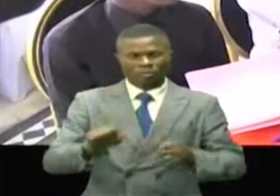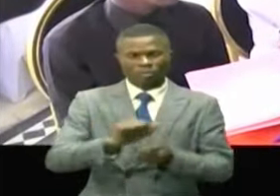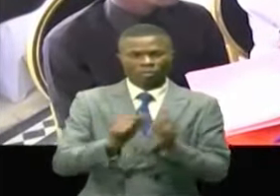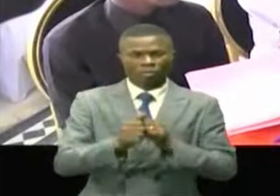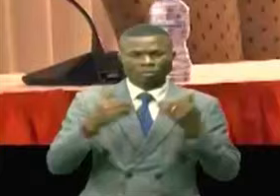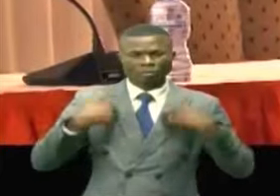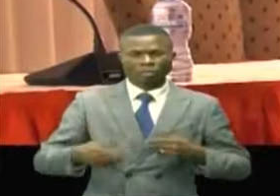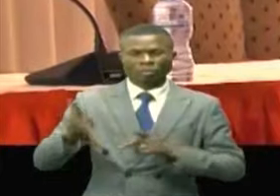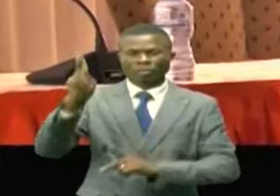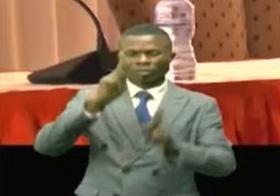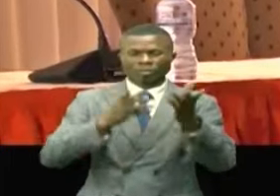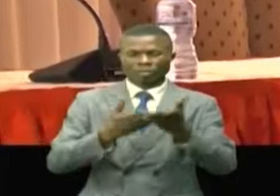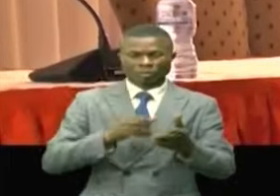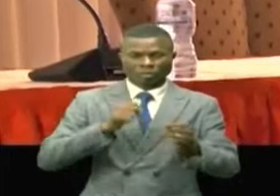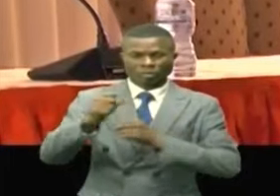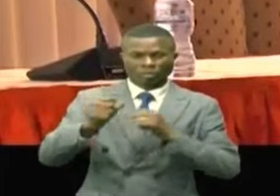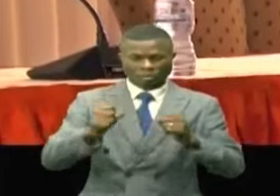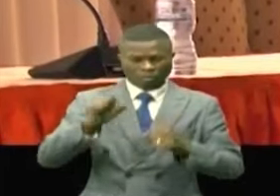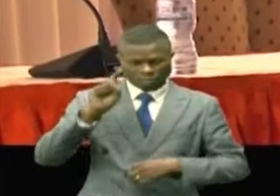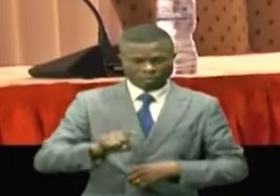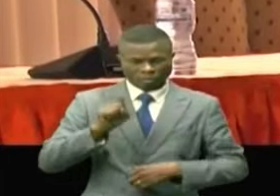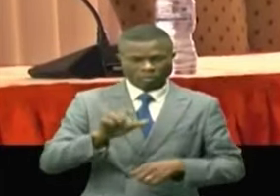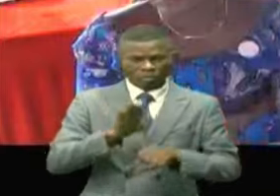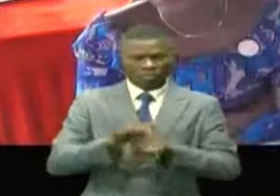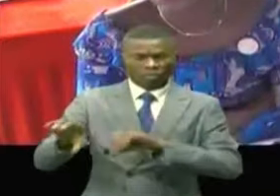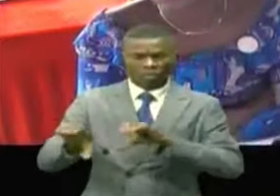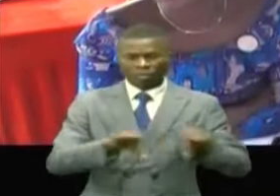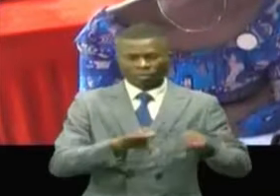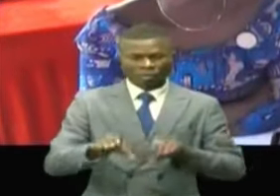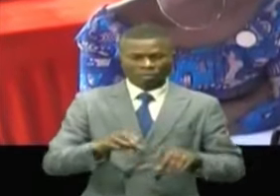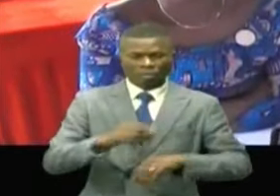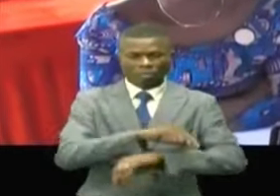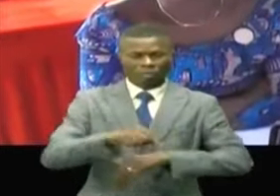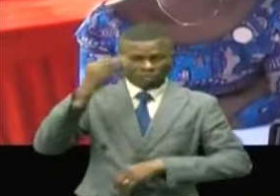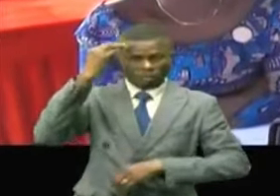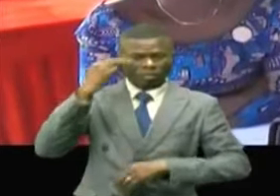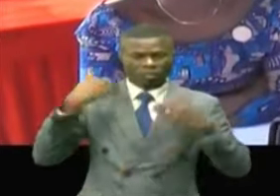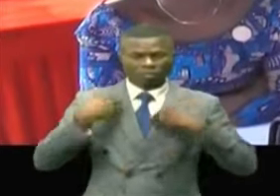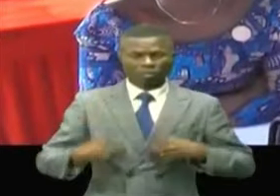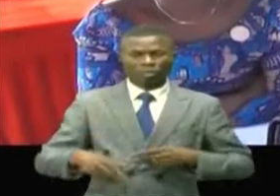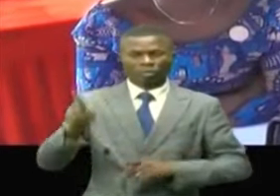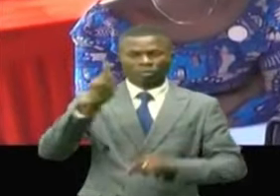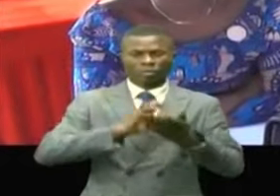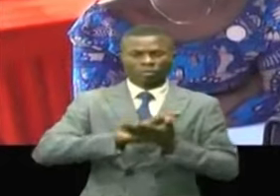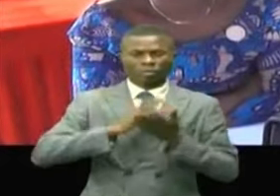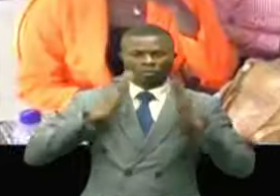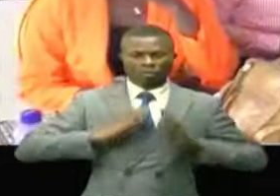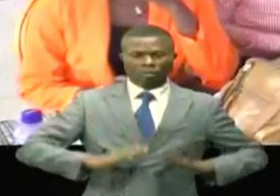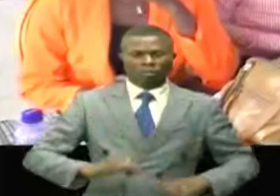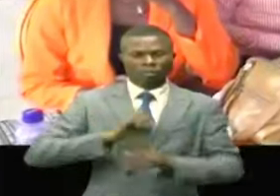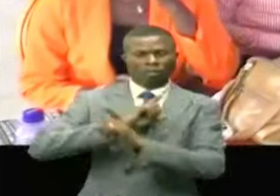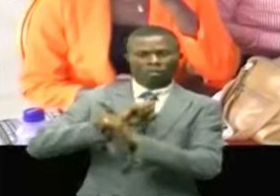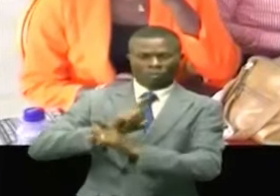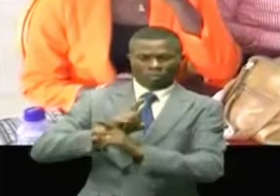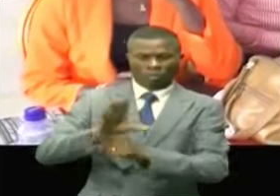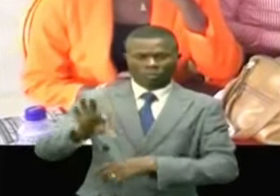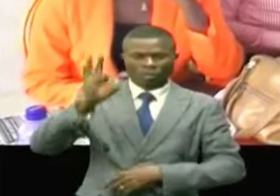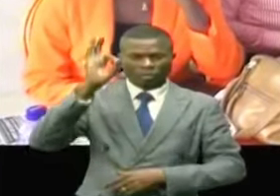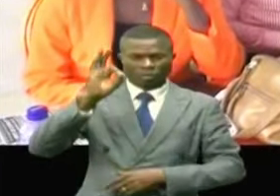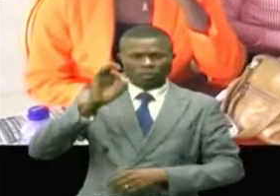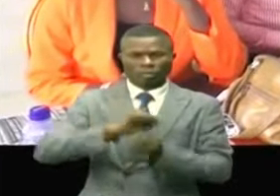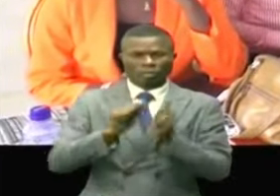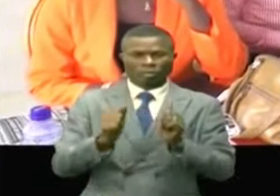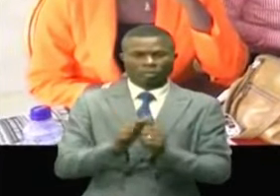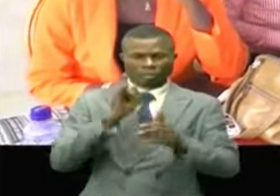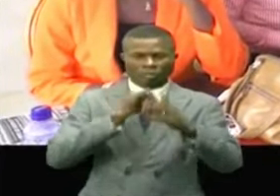santé publique la lutte devrait être multisectorielle le ministère de la Santé Publique hygiène et prévention a opté pour un processus